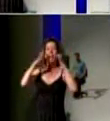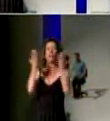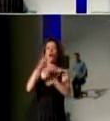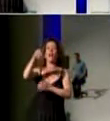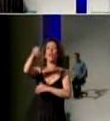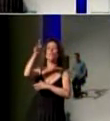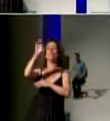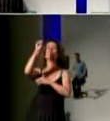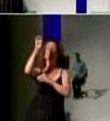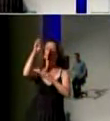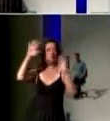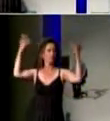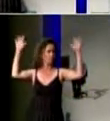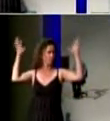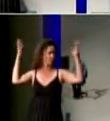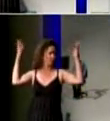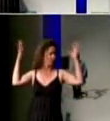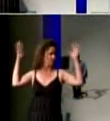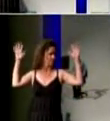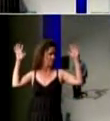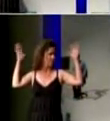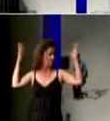nous.